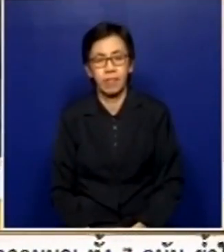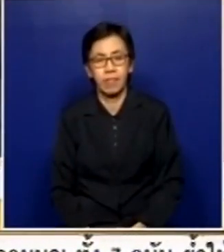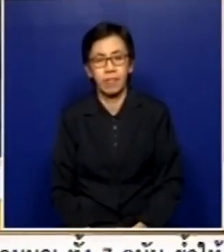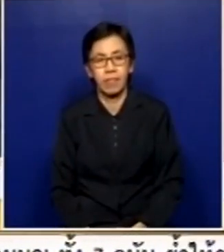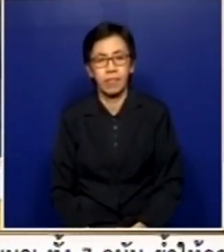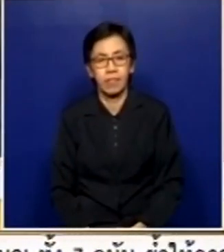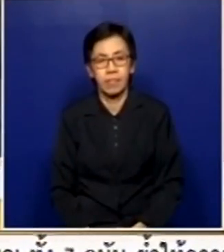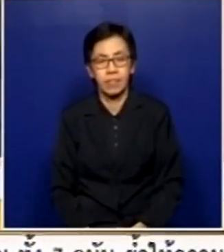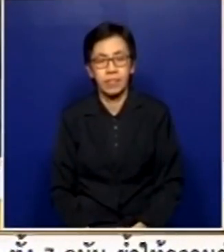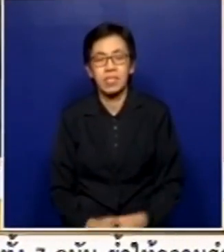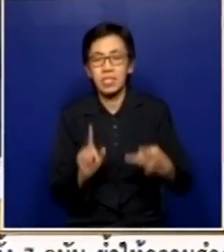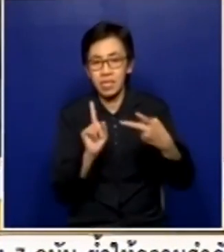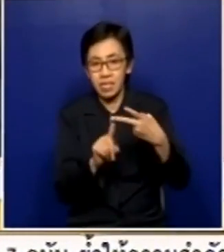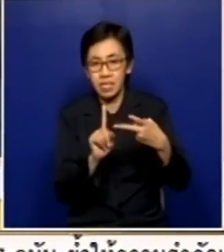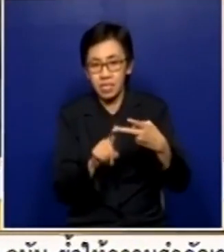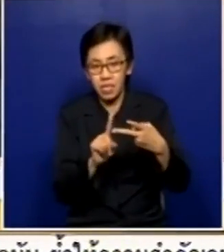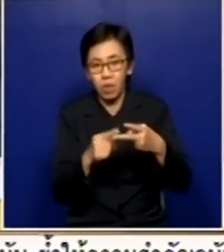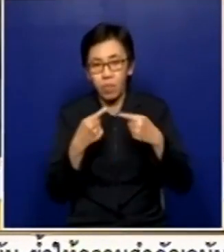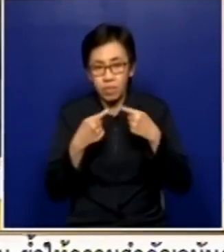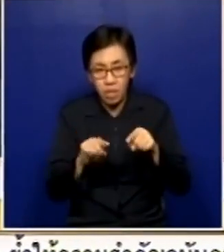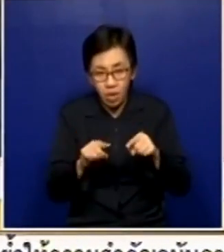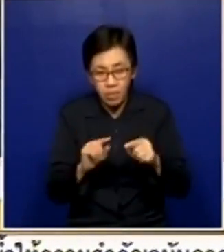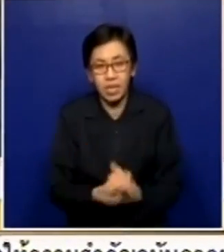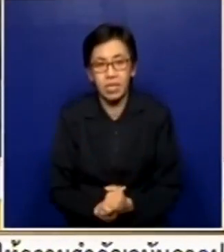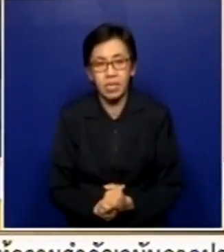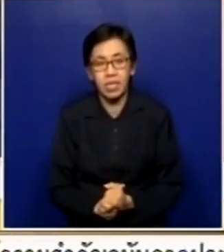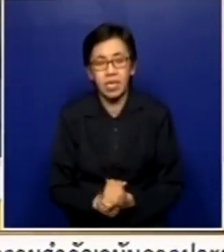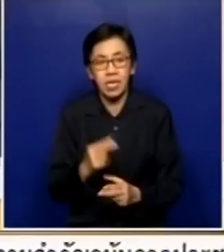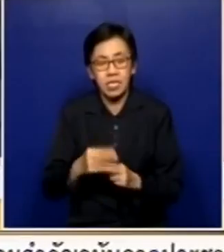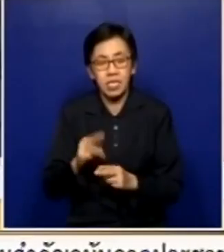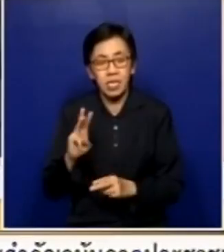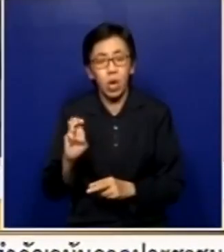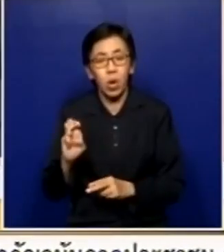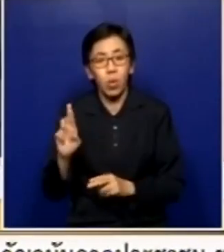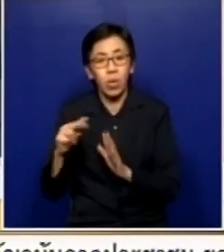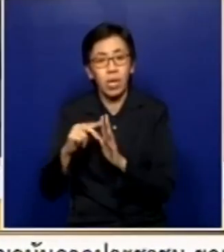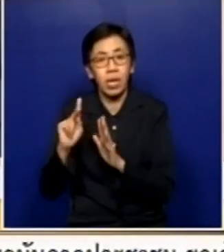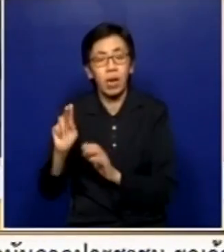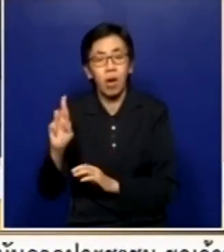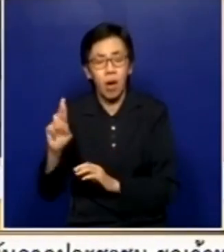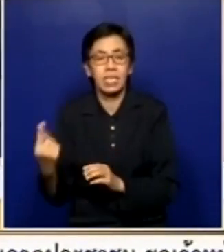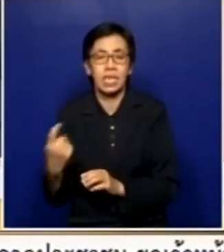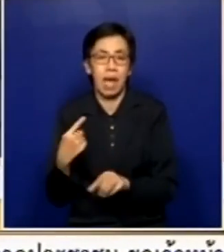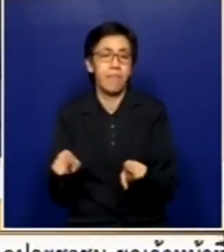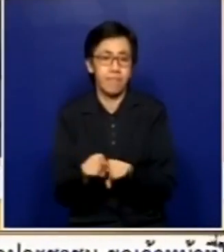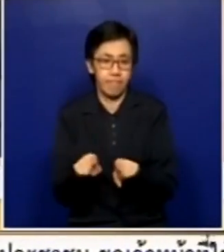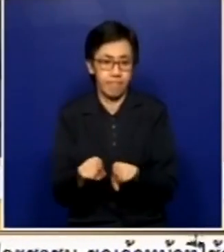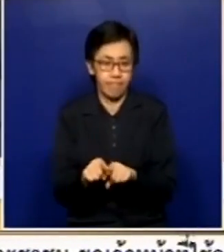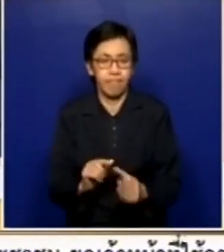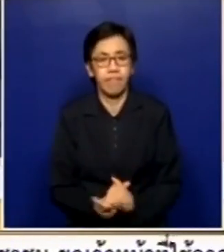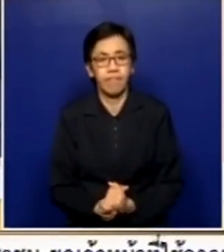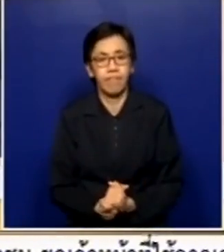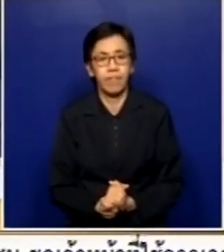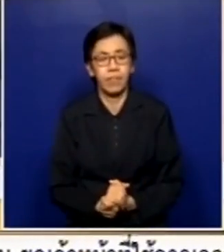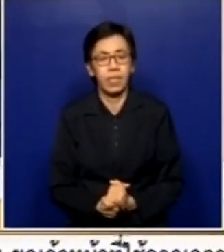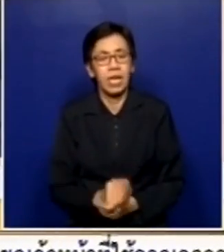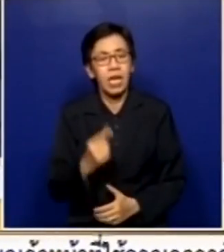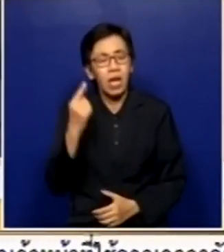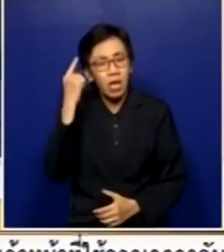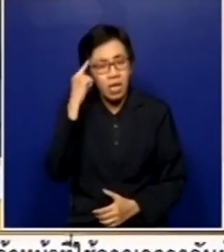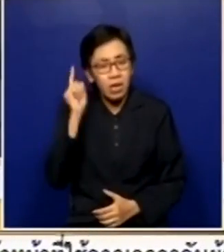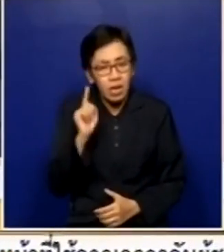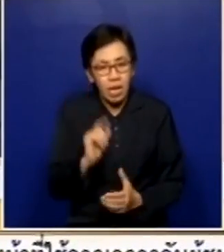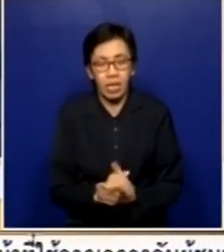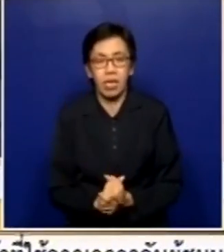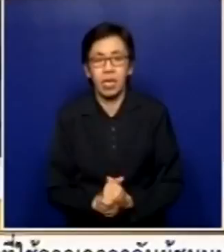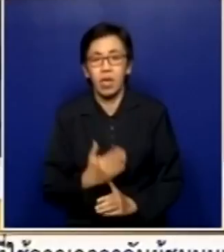ท่านโกวิทอีกเรื่องหนึ่งแล้วก็เป็นคำถามเดียวกับที่ท่านเบียกรคำประกอบทิ้งไว้ก่อนหน้านี้ด้วยนะครับก็คือท่านเห็นว่าเรา